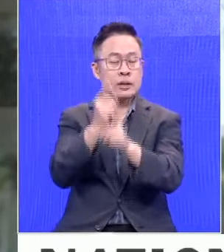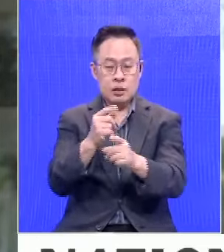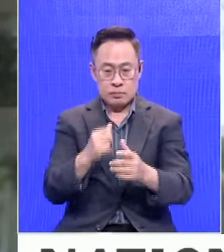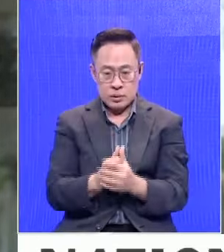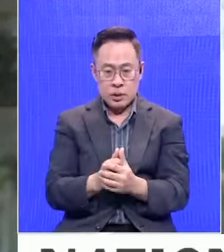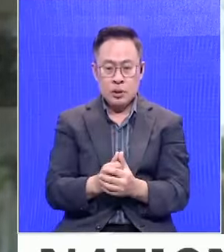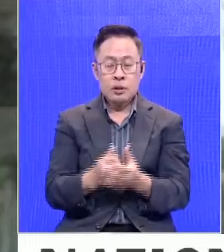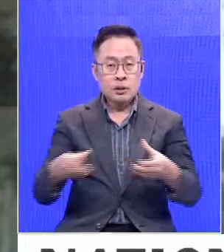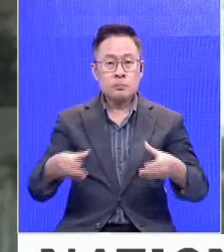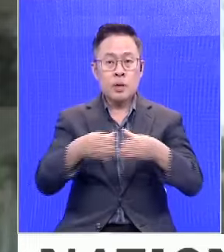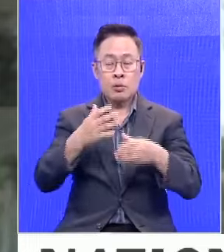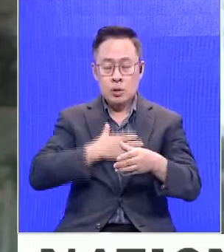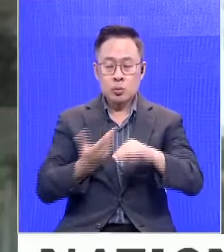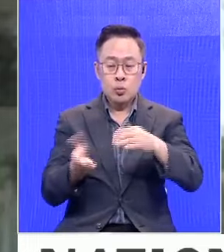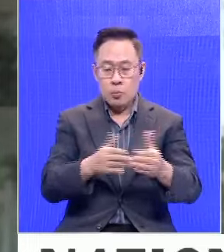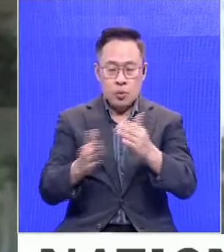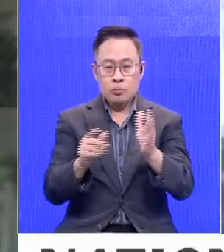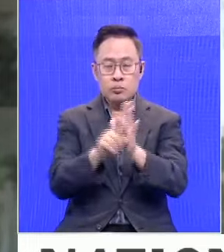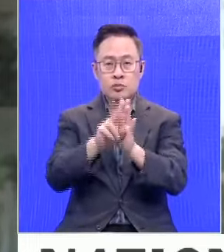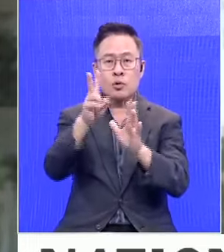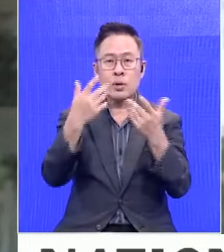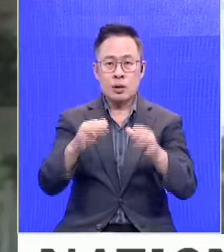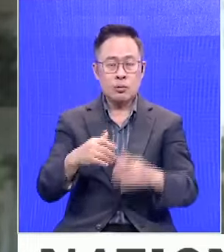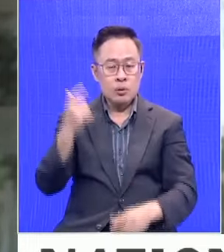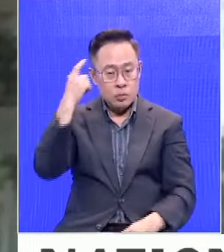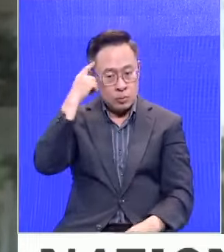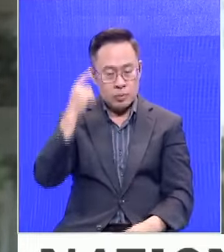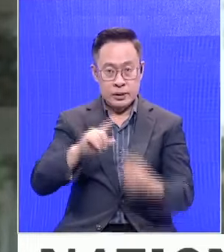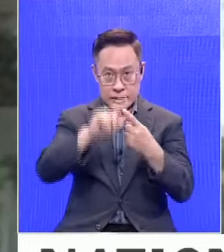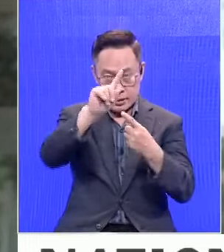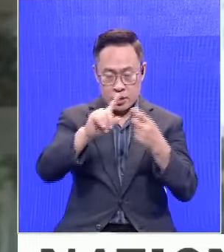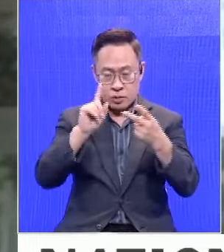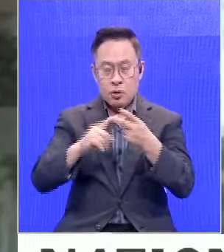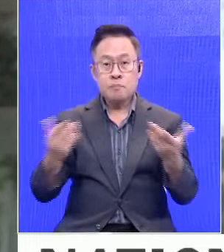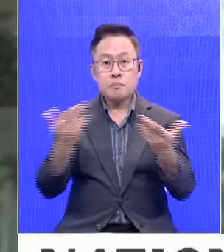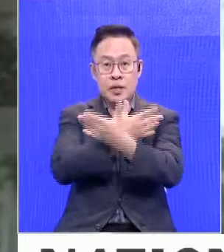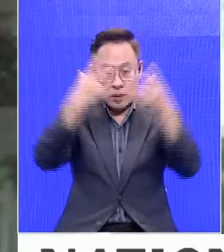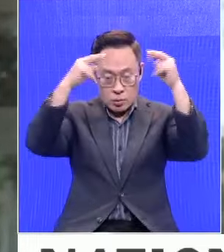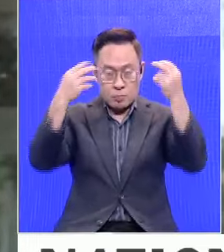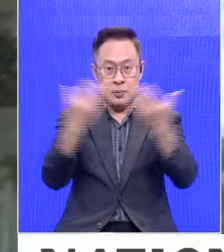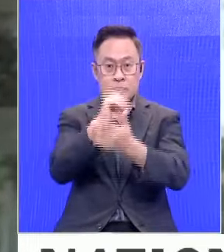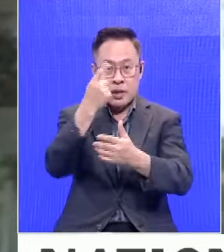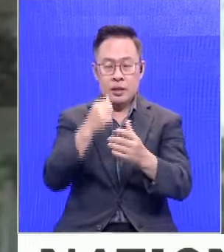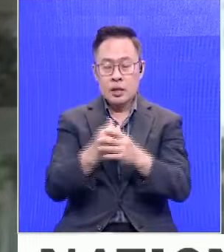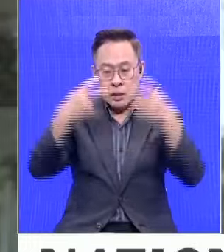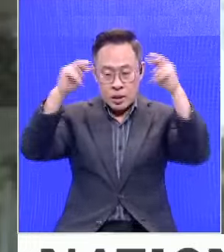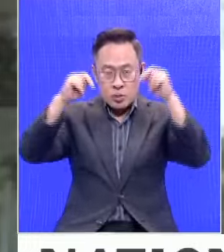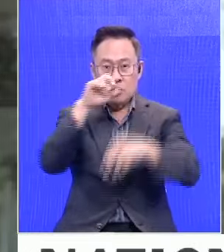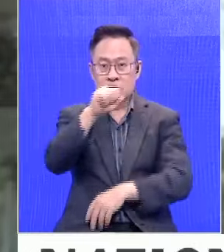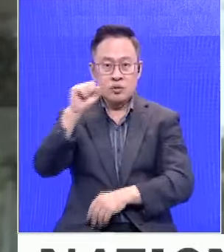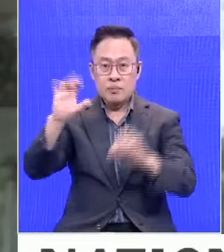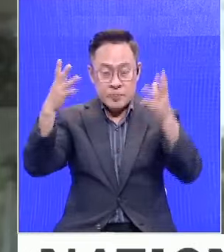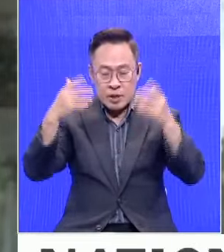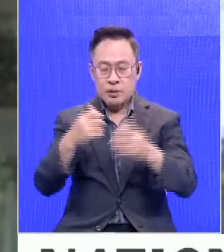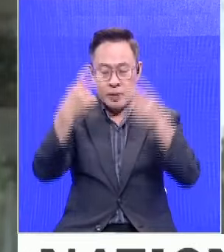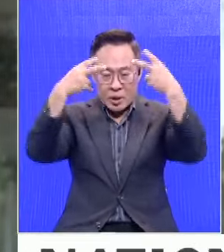การณ์เรื่องนี้อยู่เรื่องยุบพรรคเรื่องที่สองคือเรื่องบอกว่าจะเปลี่ยนนายกแล้วพูดทำนองว่านายกคนนอกเอ่ยชื่อมาด้วยนะครับ